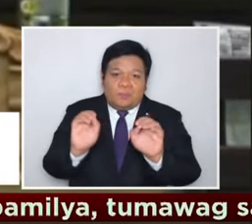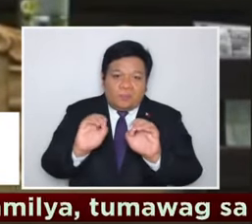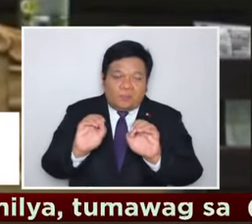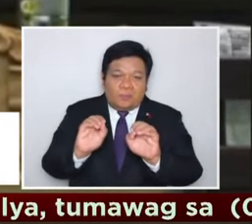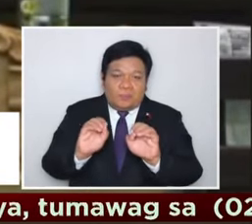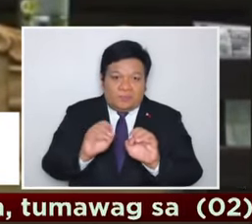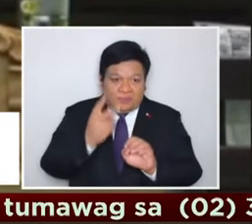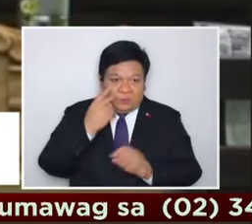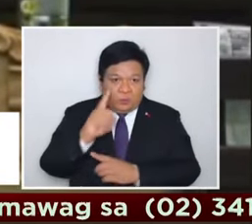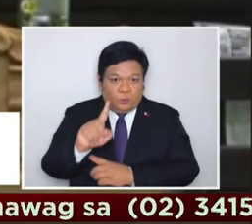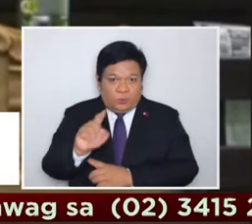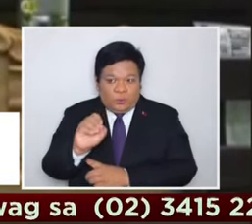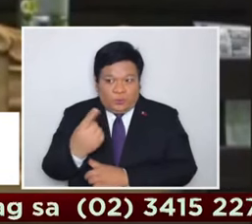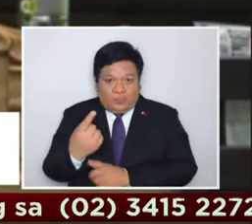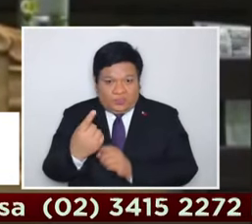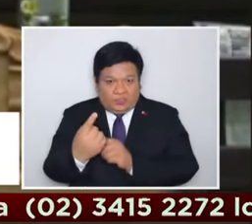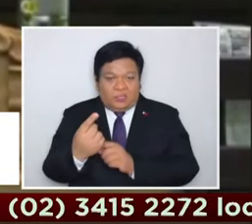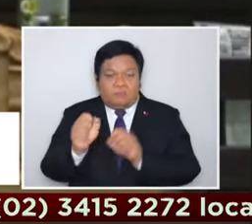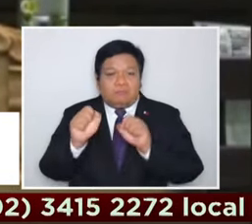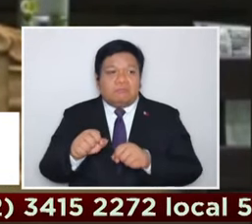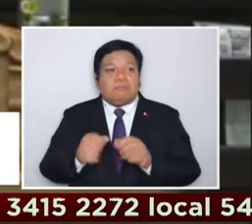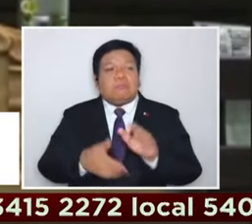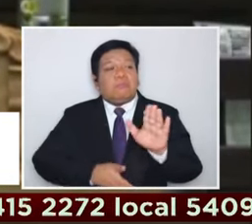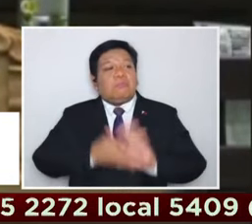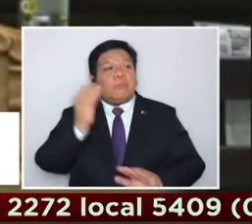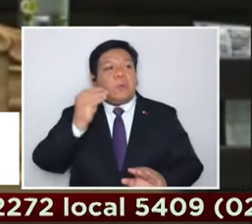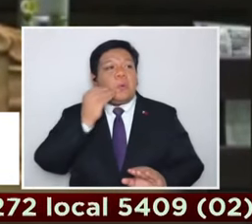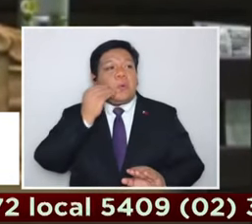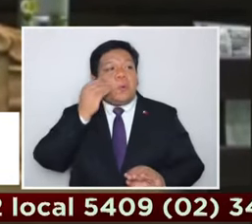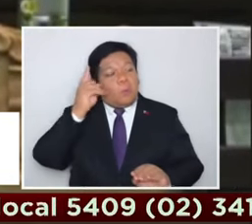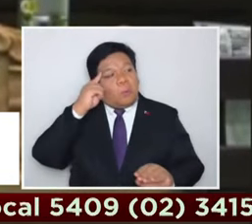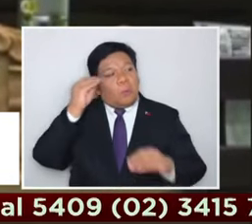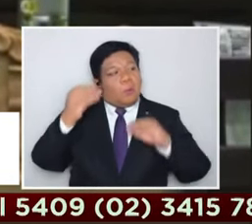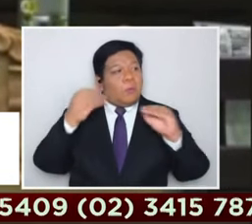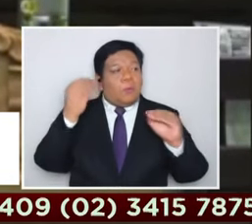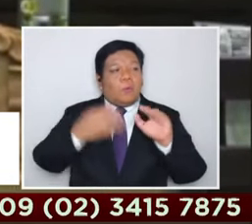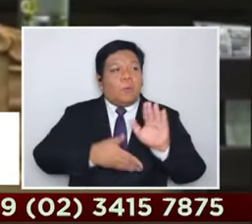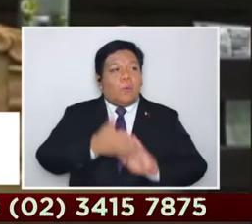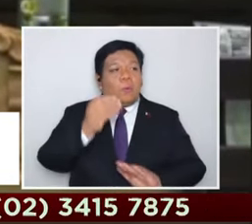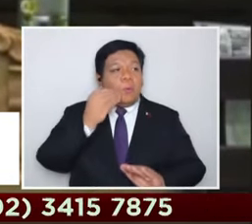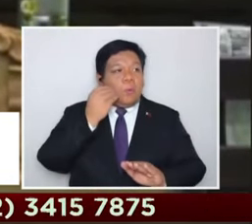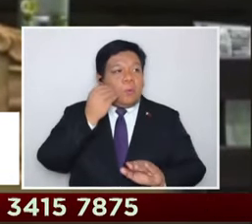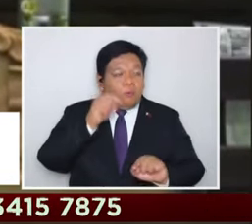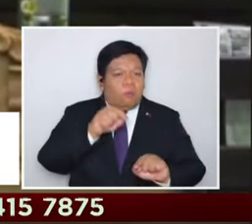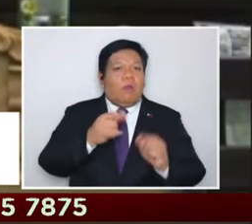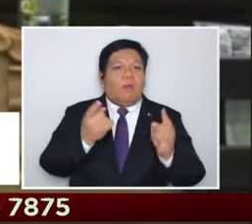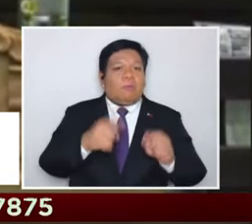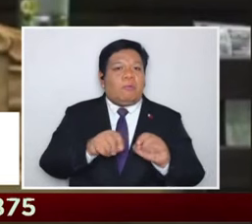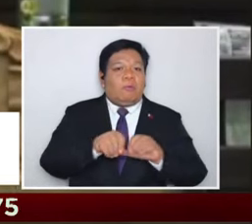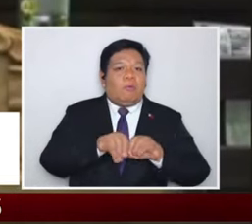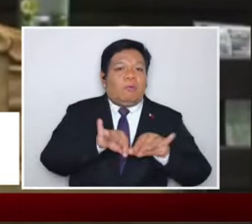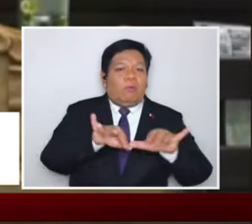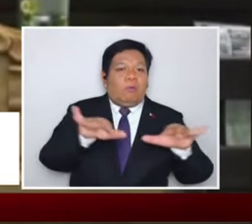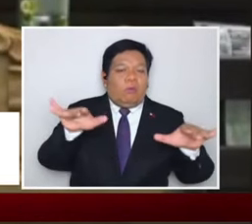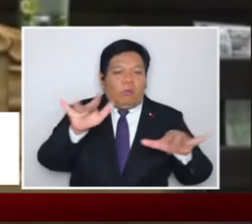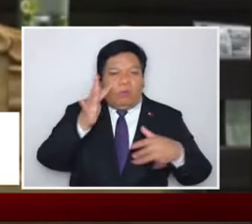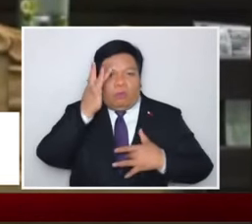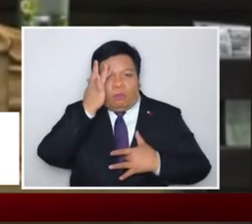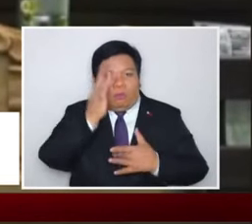101 na yun ay posibleng nakaderecho sa kani-kanilang tahanan at posibleng makahawa sa kani-kanilang mga